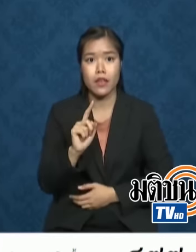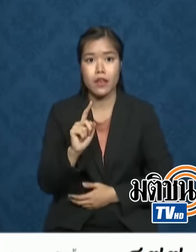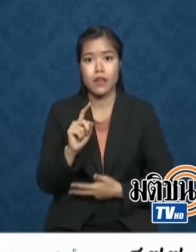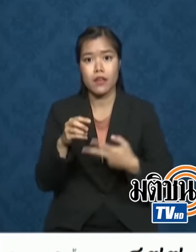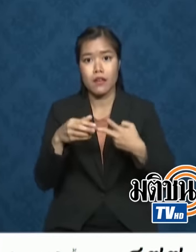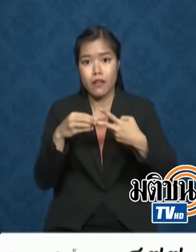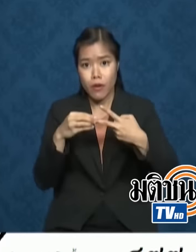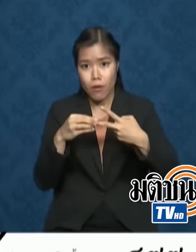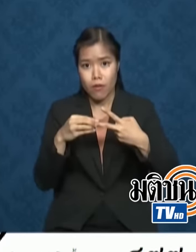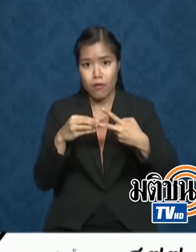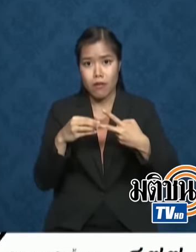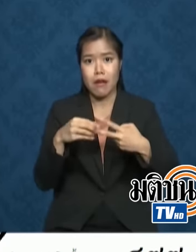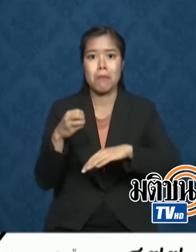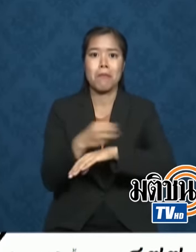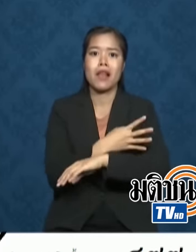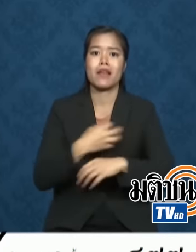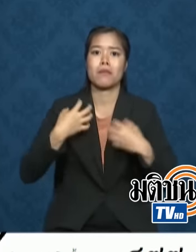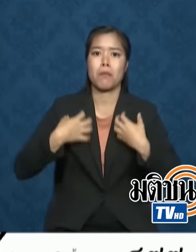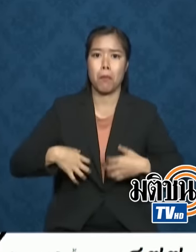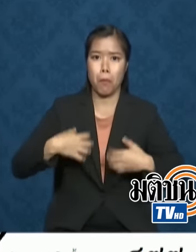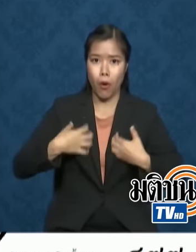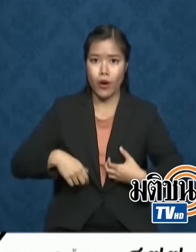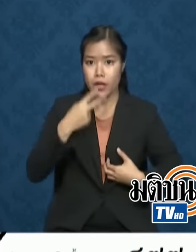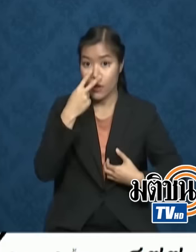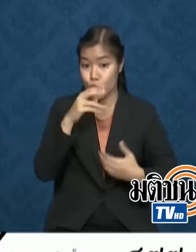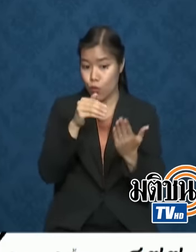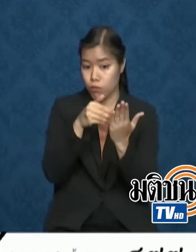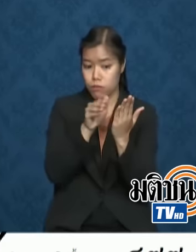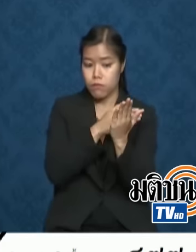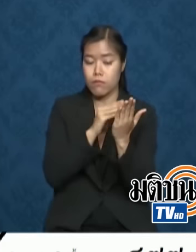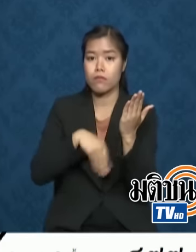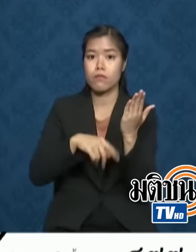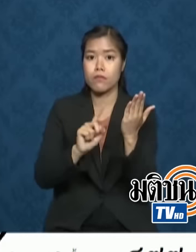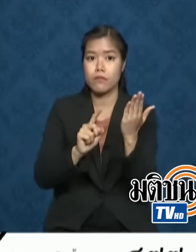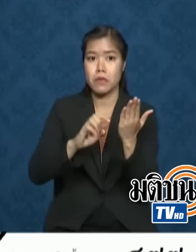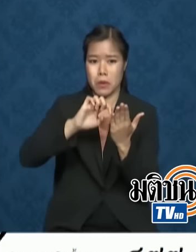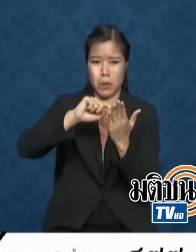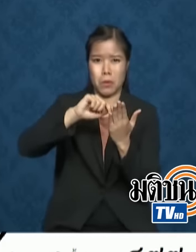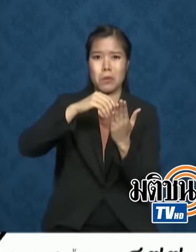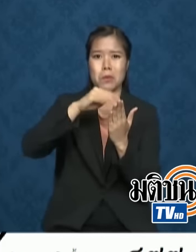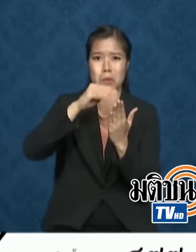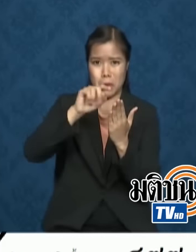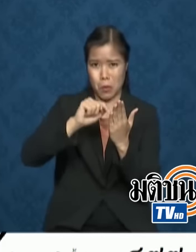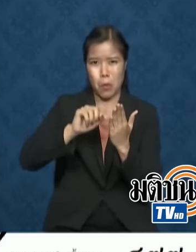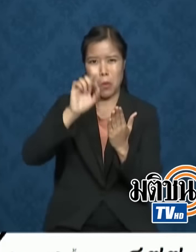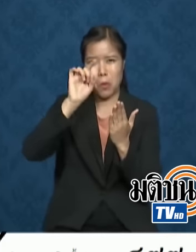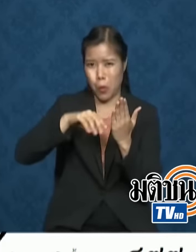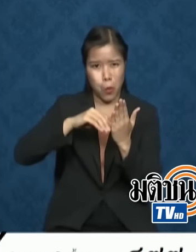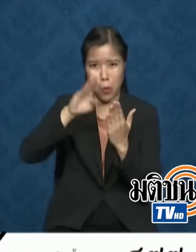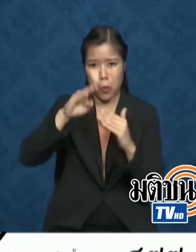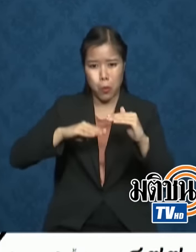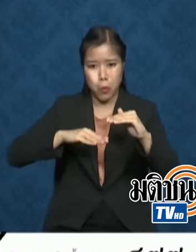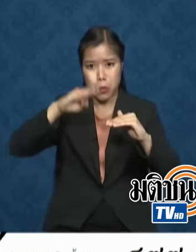อดทีนี้เรามาเปรียบเทียบมะเร็งปอดกับภาคอื่นๆกันดีกว่าภาคเหนือนำลิ่วเลยแล้วส